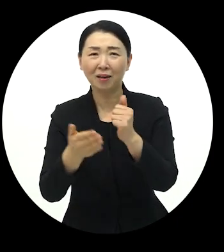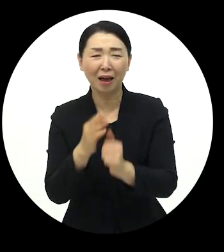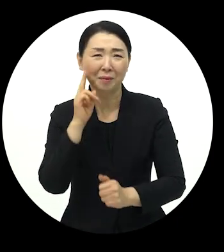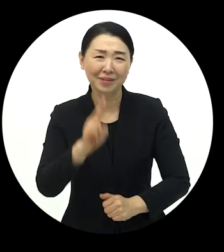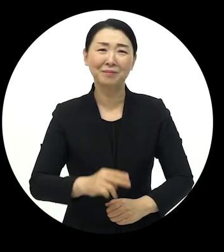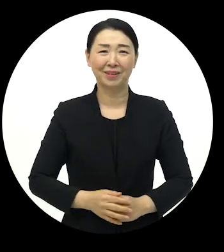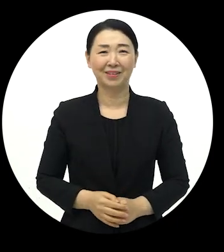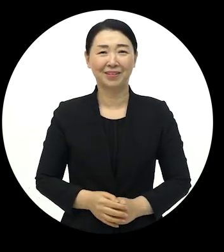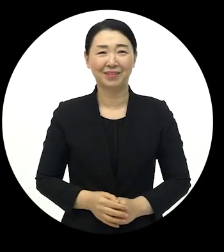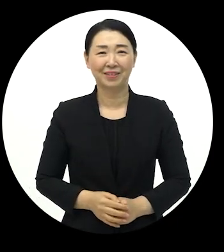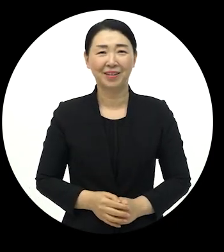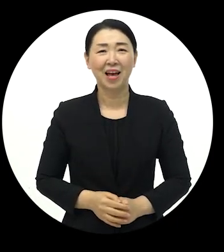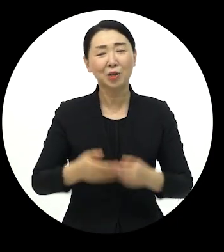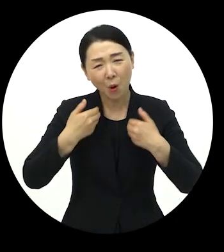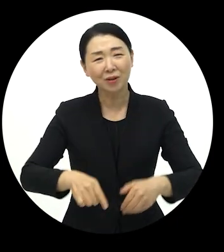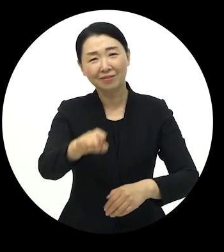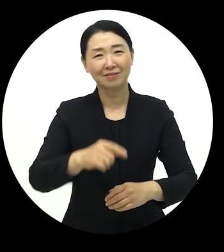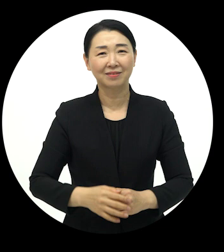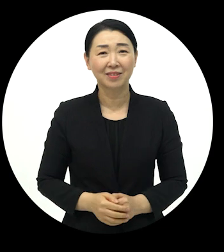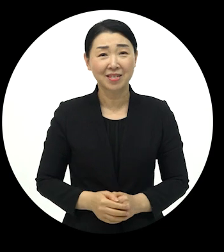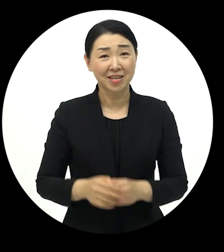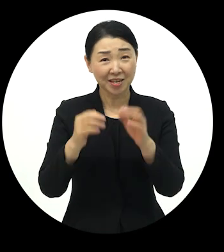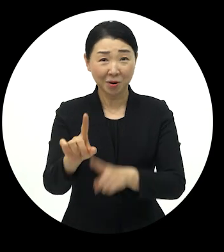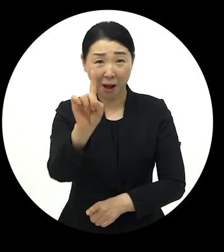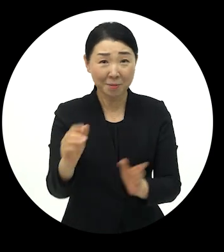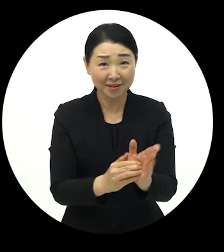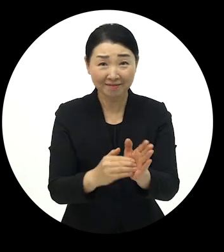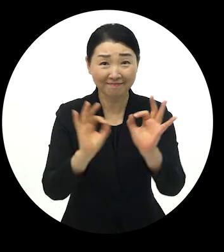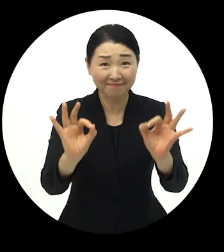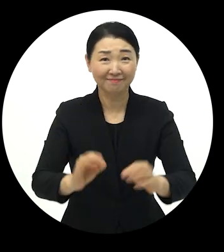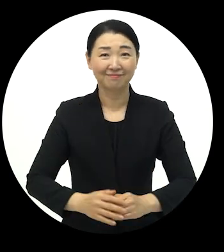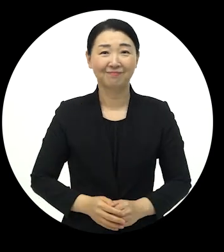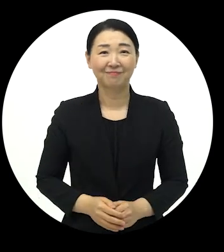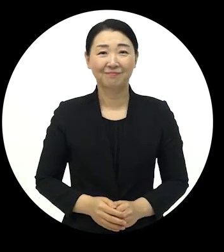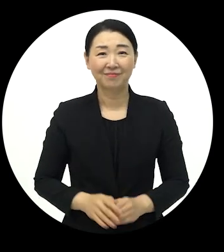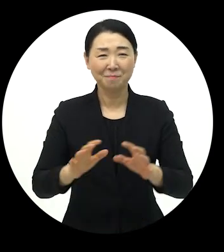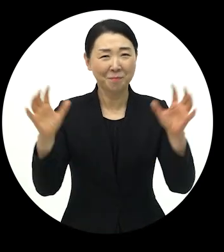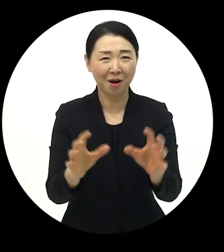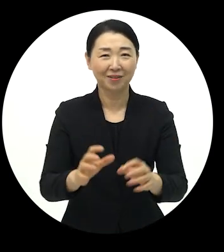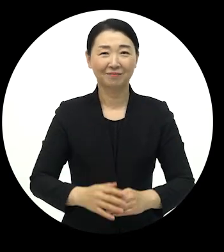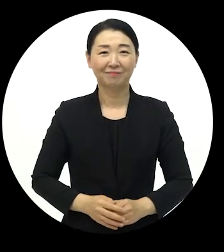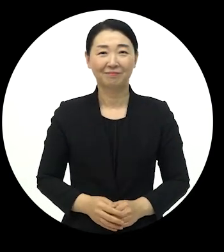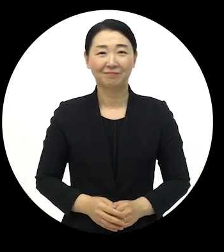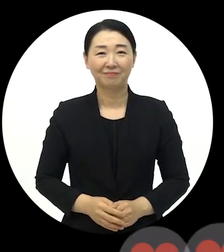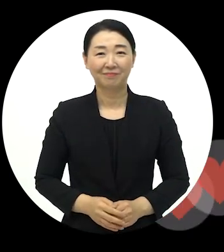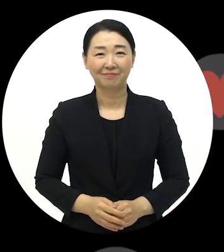닦게 하는 건 너무 잔인하지 않아? 아 시끄럽고 30분 없어. 딱 한 번에 끝이야. 자 이제 뭐야?